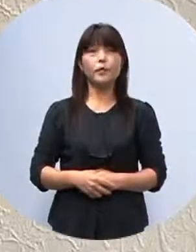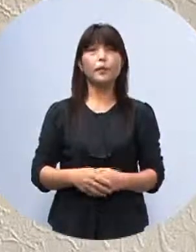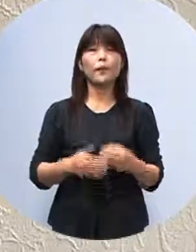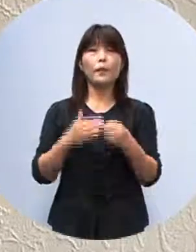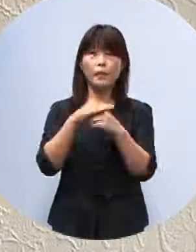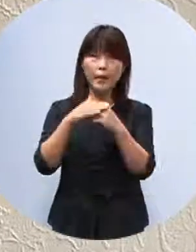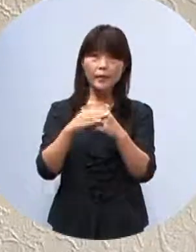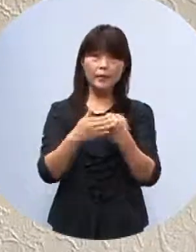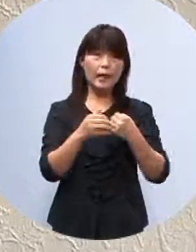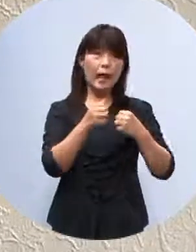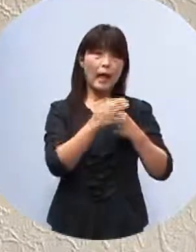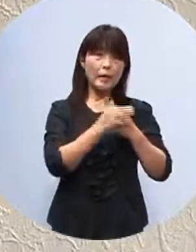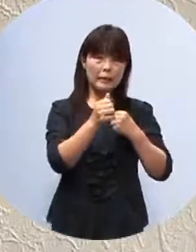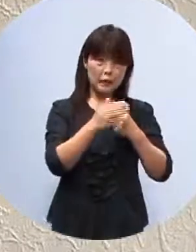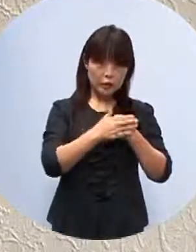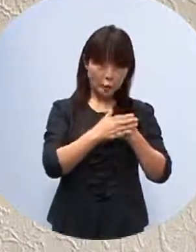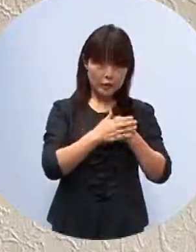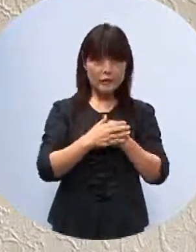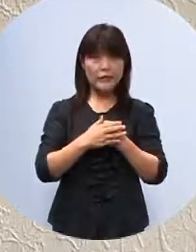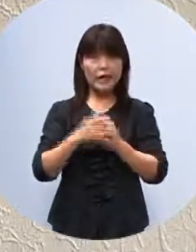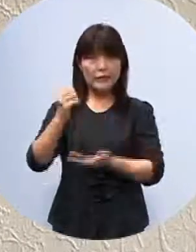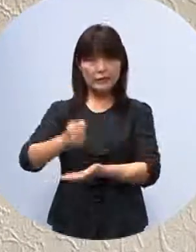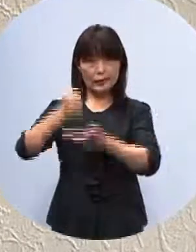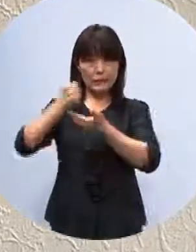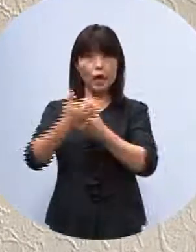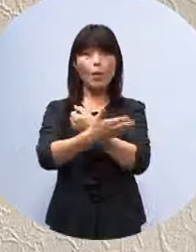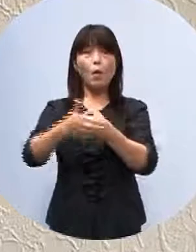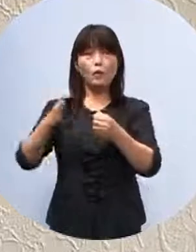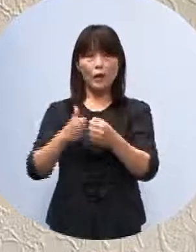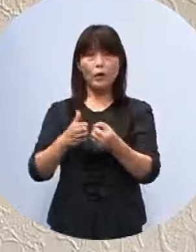大切な命や財産を守ってくれる火